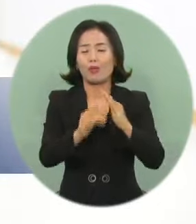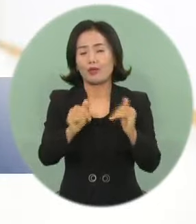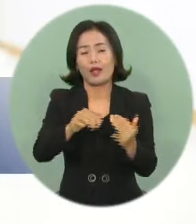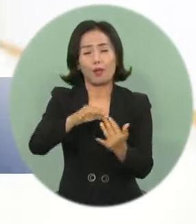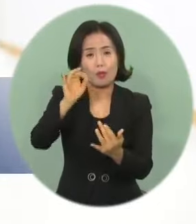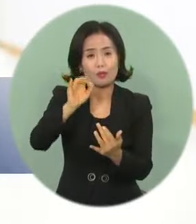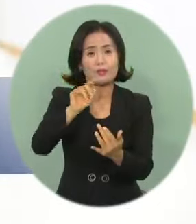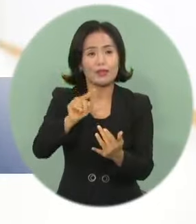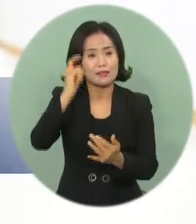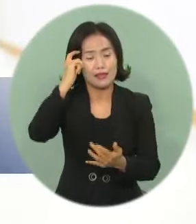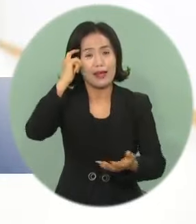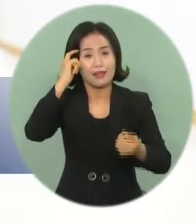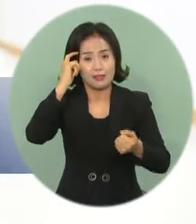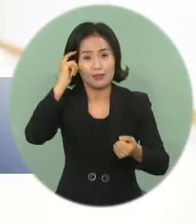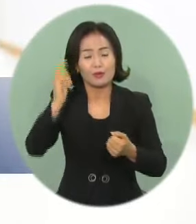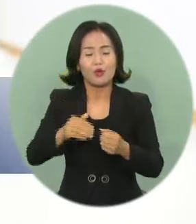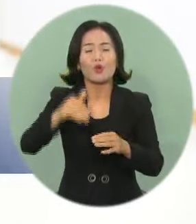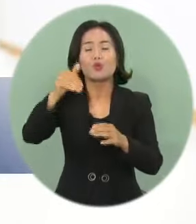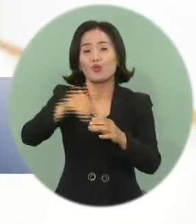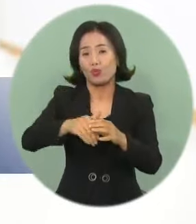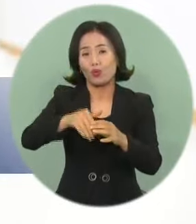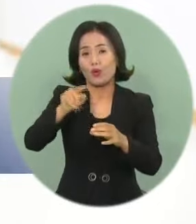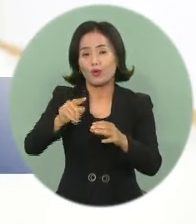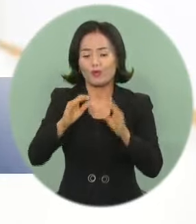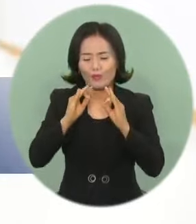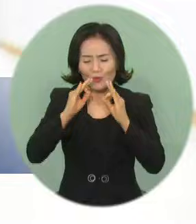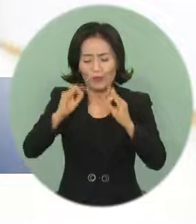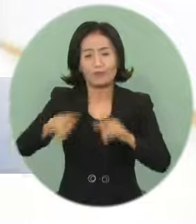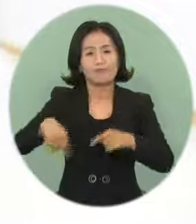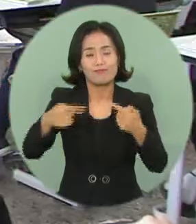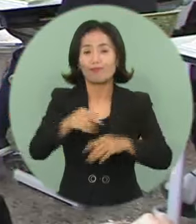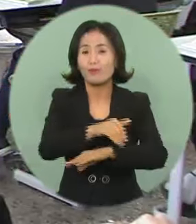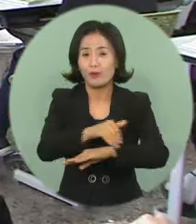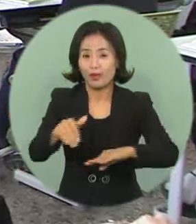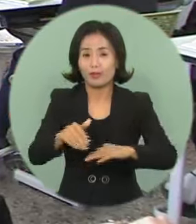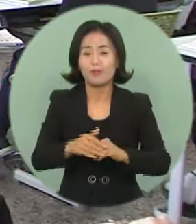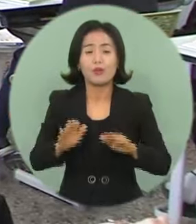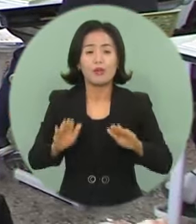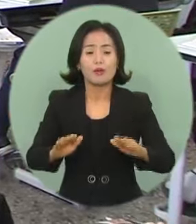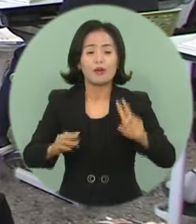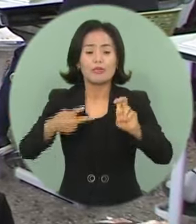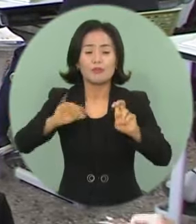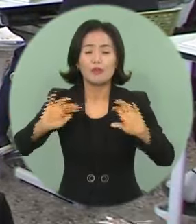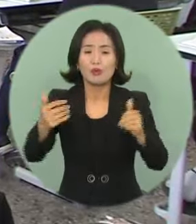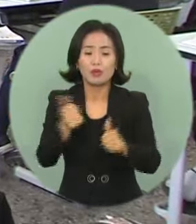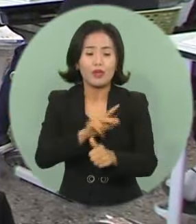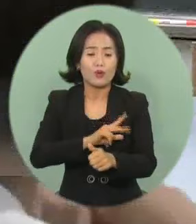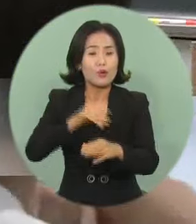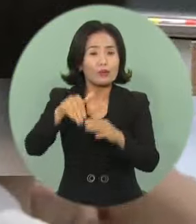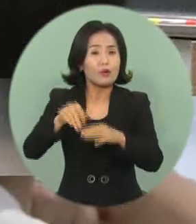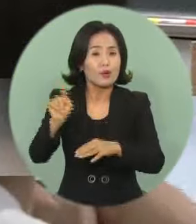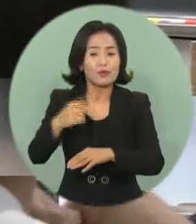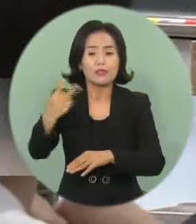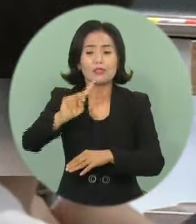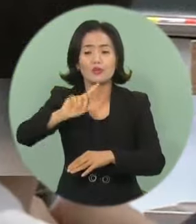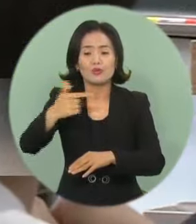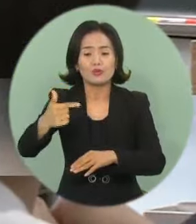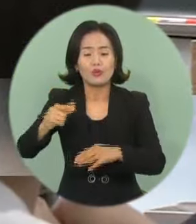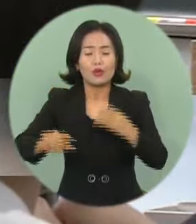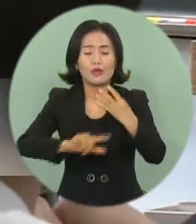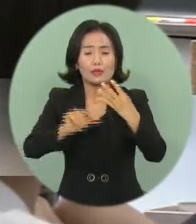뽑는다는 생각으로 투표에도 성심성의껏 임하려고 하고 있습니다. 이번 22대 국회의원 선거는 2006년